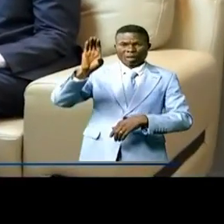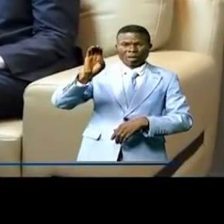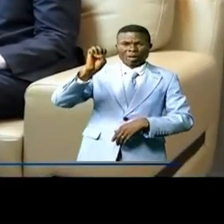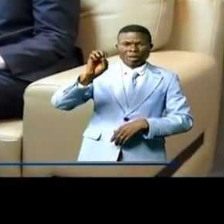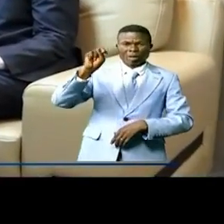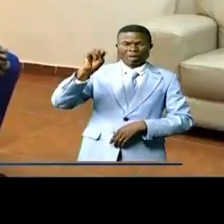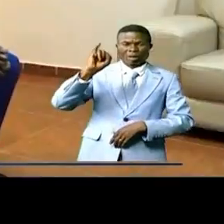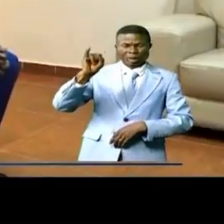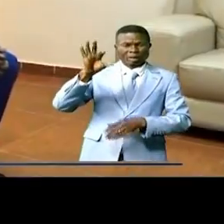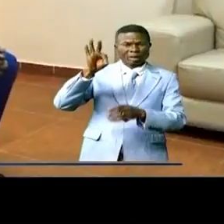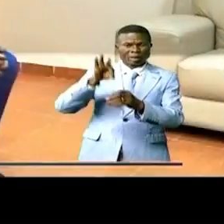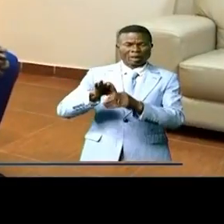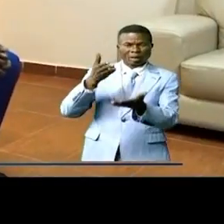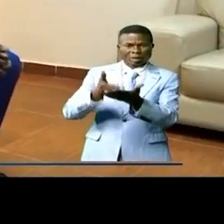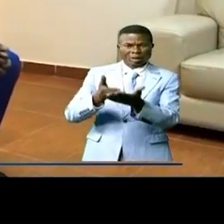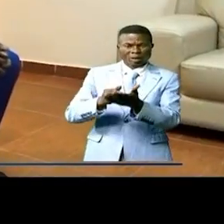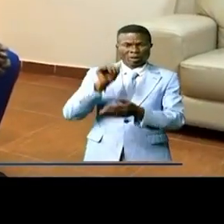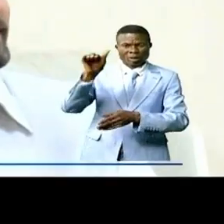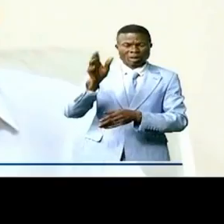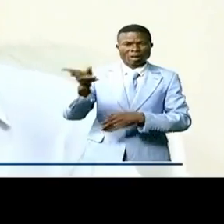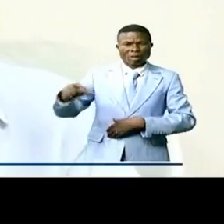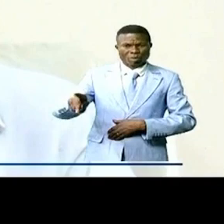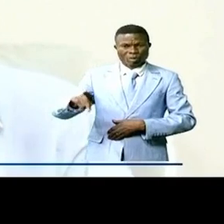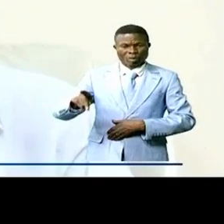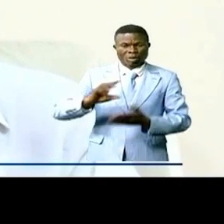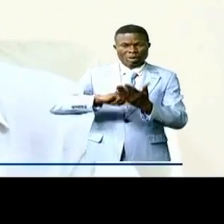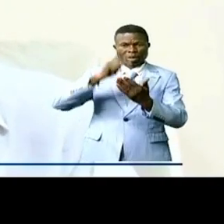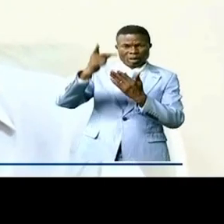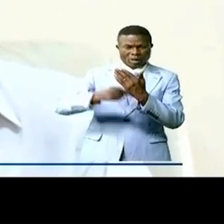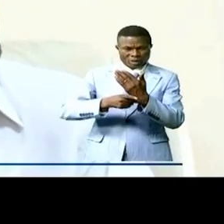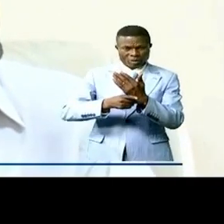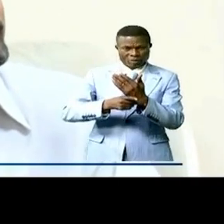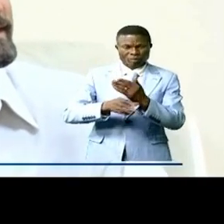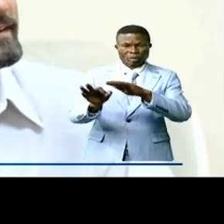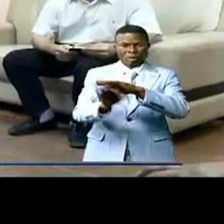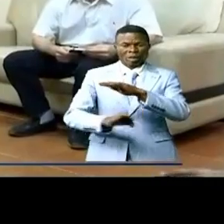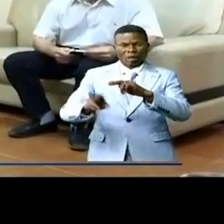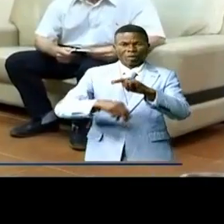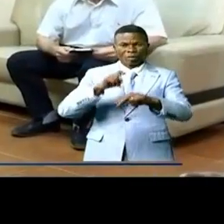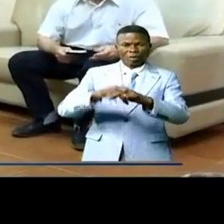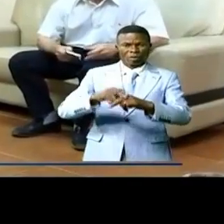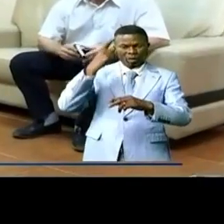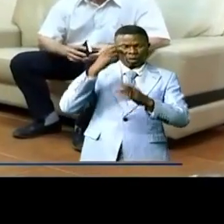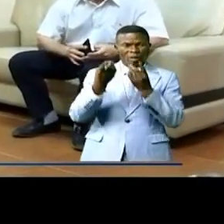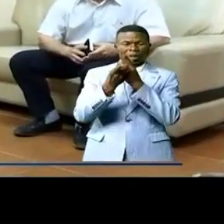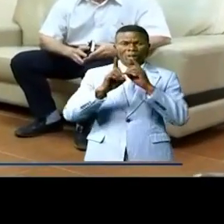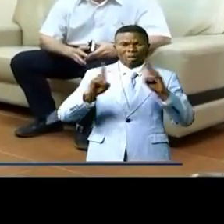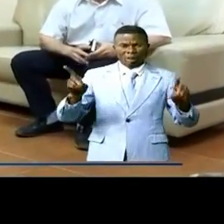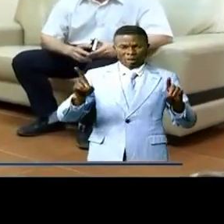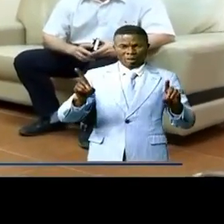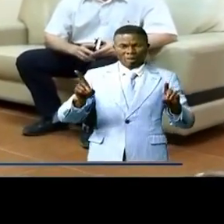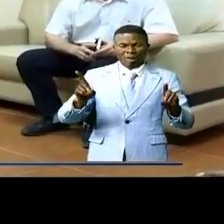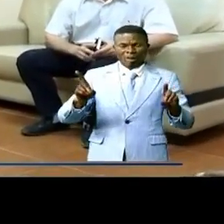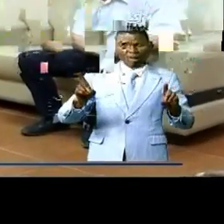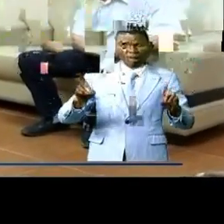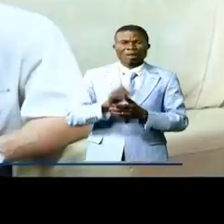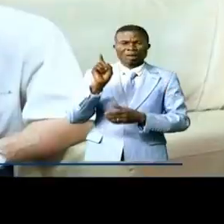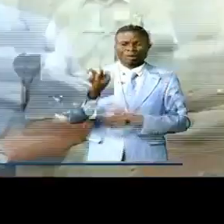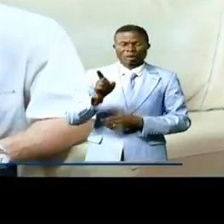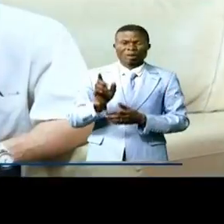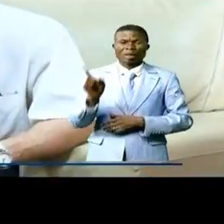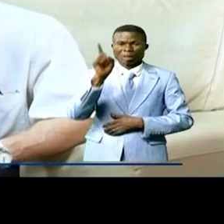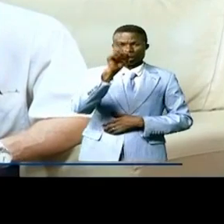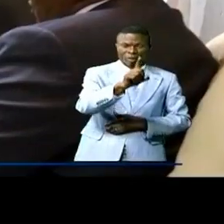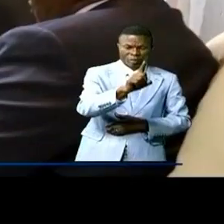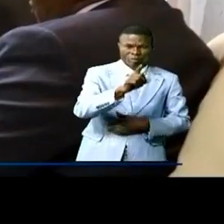indépendante le directeur provincial du programme afrique de la fondation nationale pour la démocratie ned d'avs petersson au